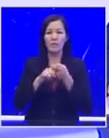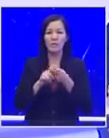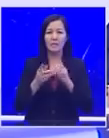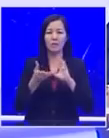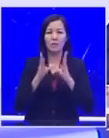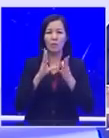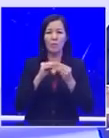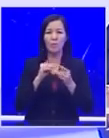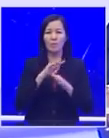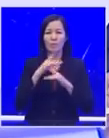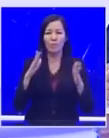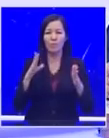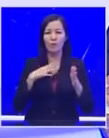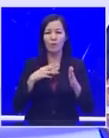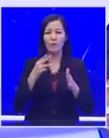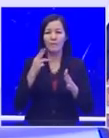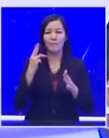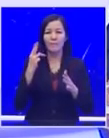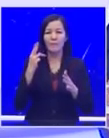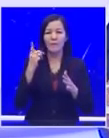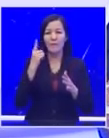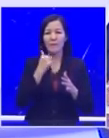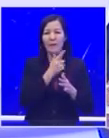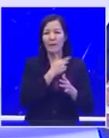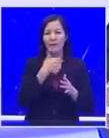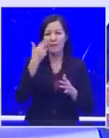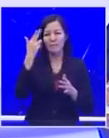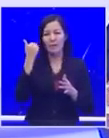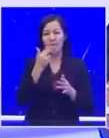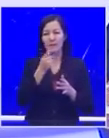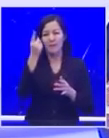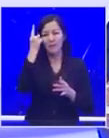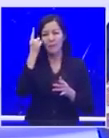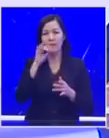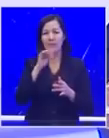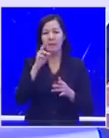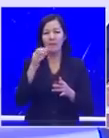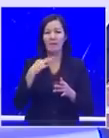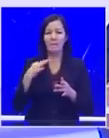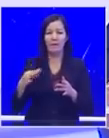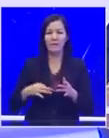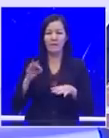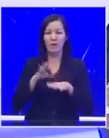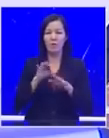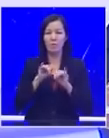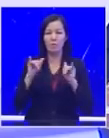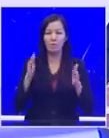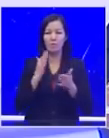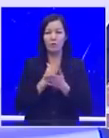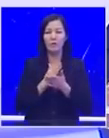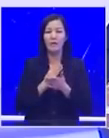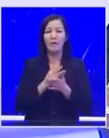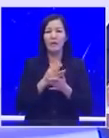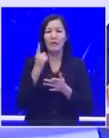коронавирус жұқтырғандар саны көш бастап тұр. Италия, Испания, Германия және Иран мен Францияда ауру өршіп тұр.